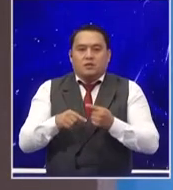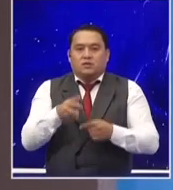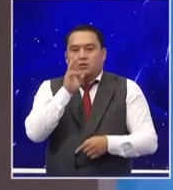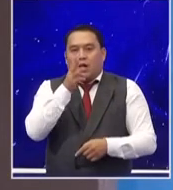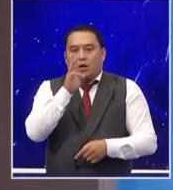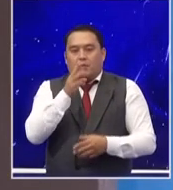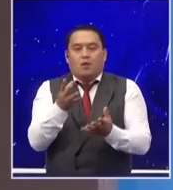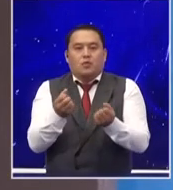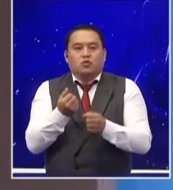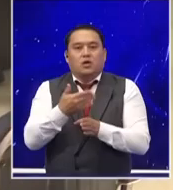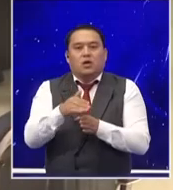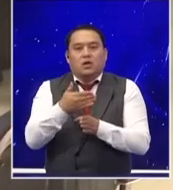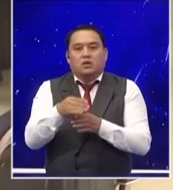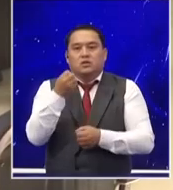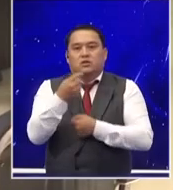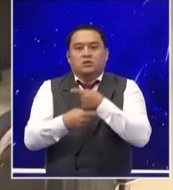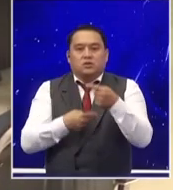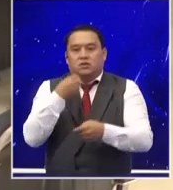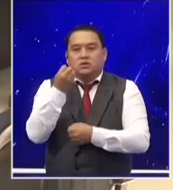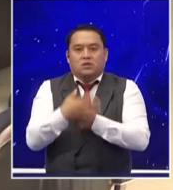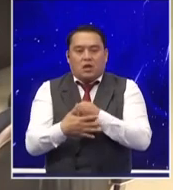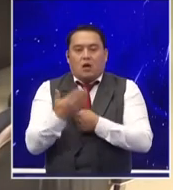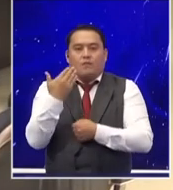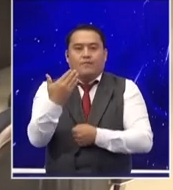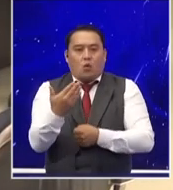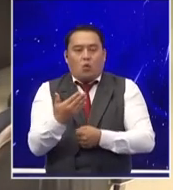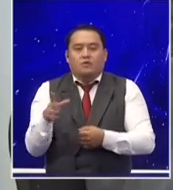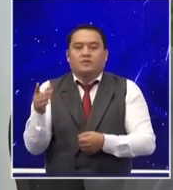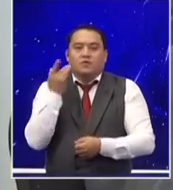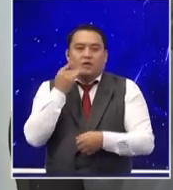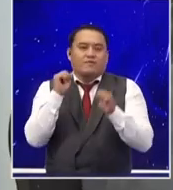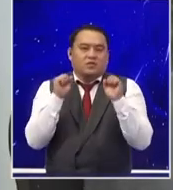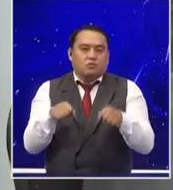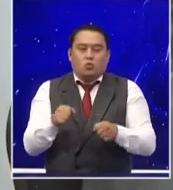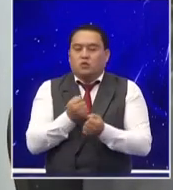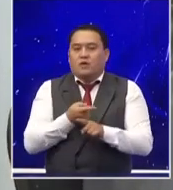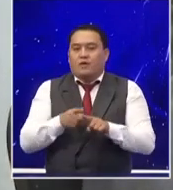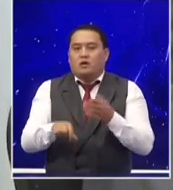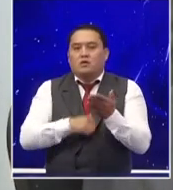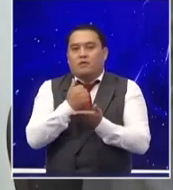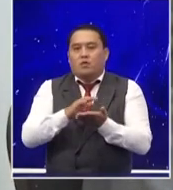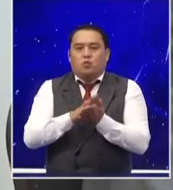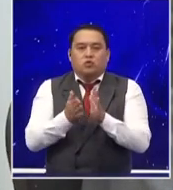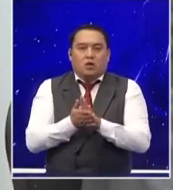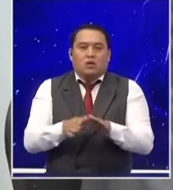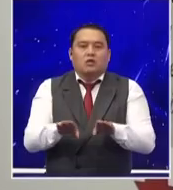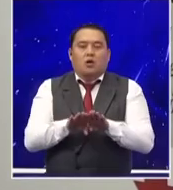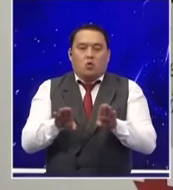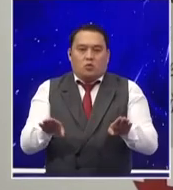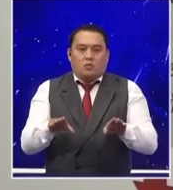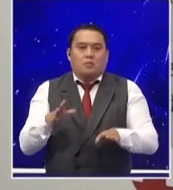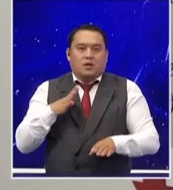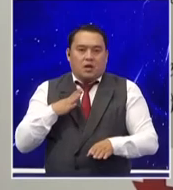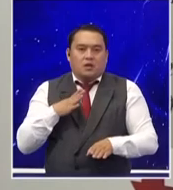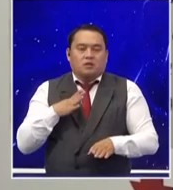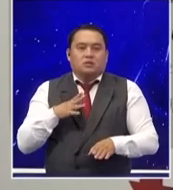зарплата получить кредит через центр занятости однако это не всегда возможно поскольку главным условием подобного займа должно